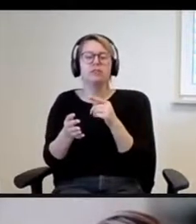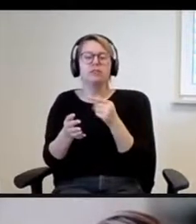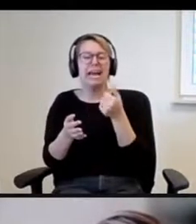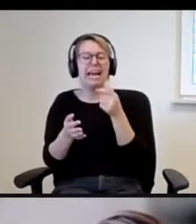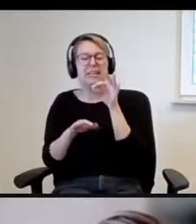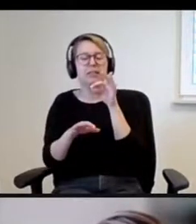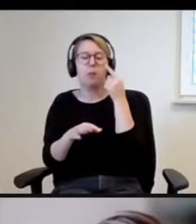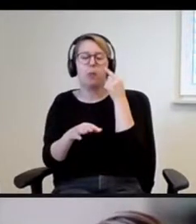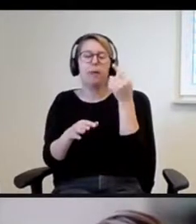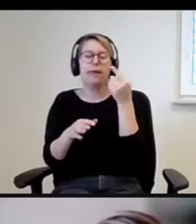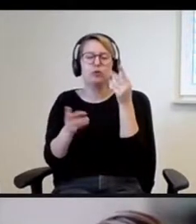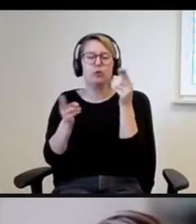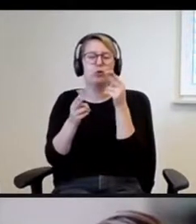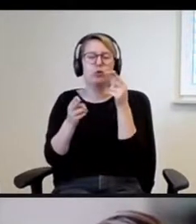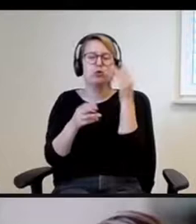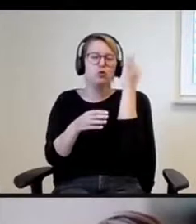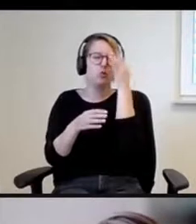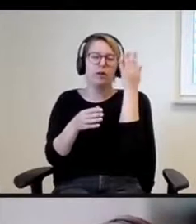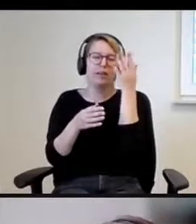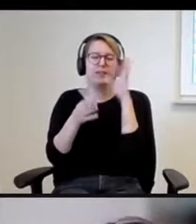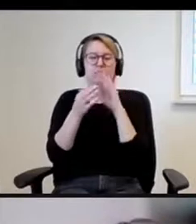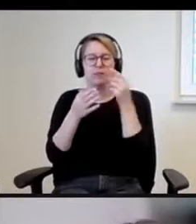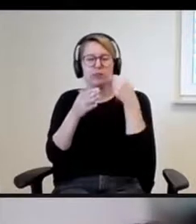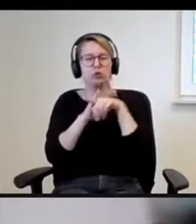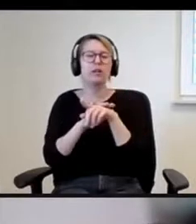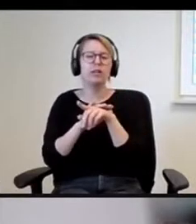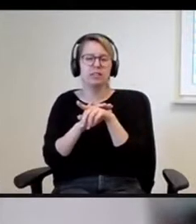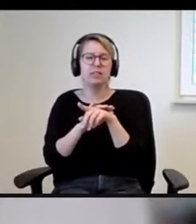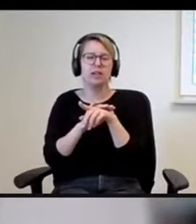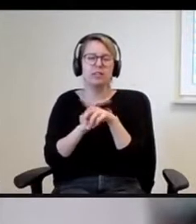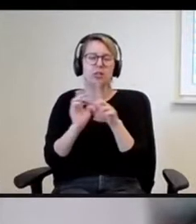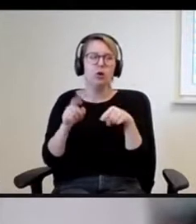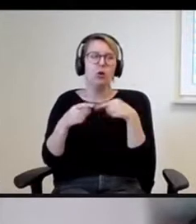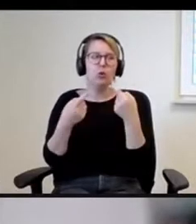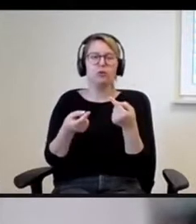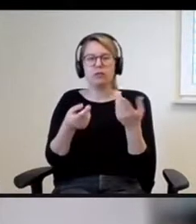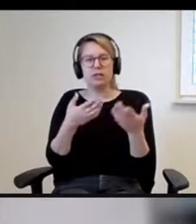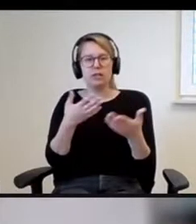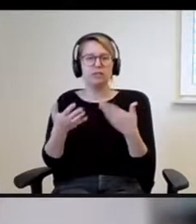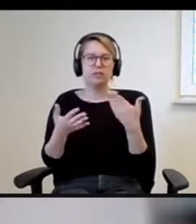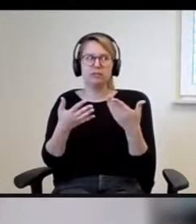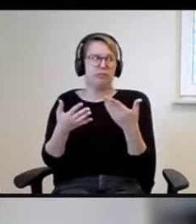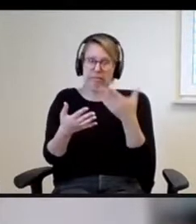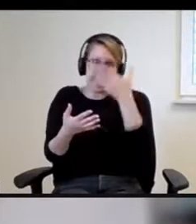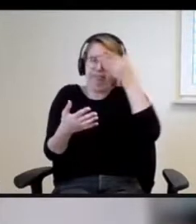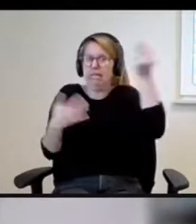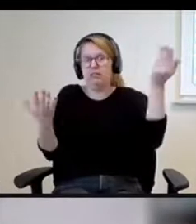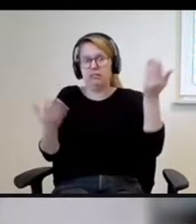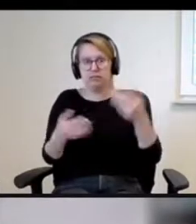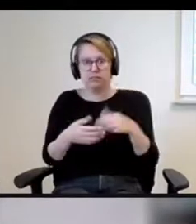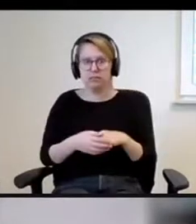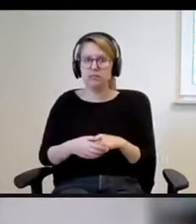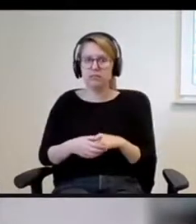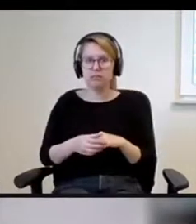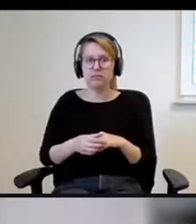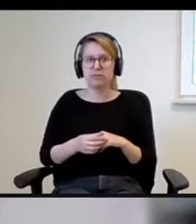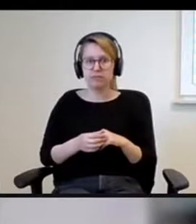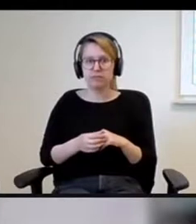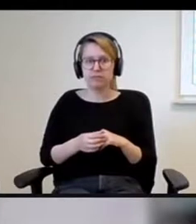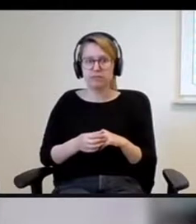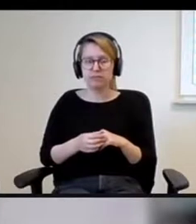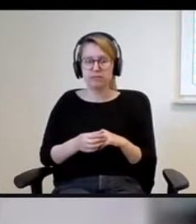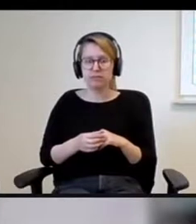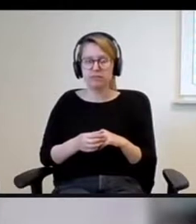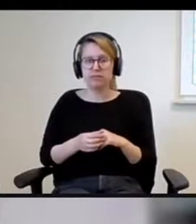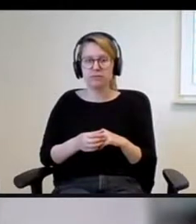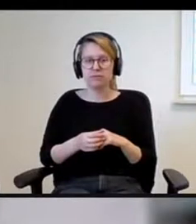bâtis et on se retrouve à ne pas prendre en compte après au niveau des solutions peut-être qu'on